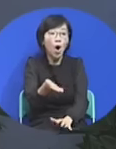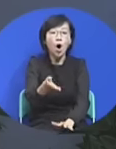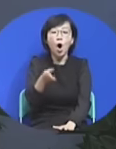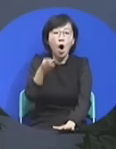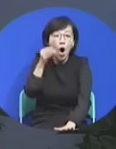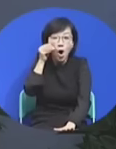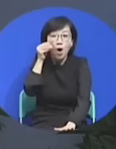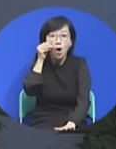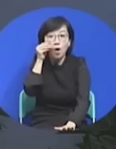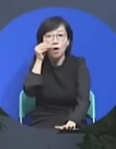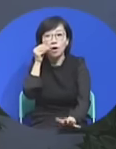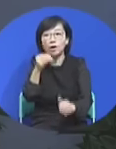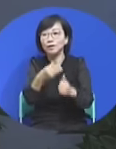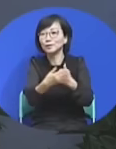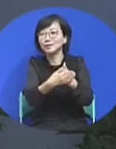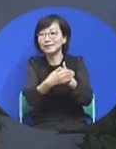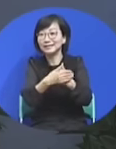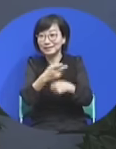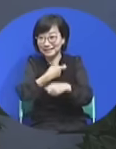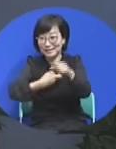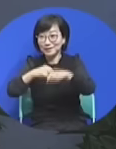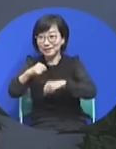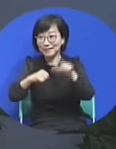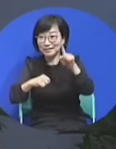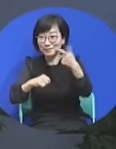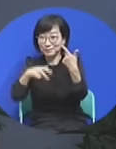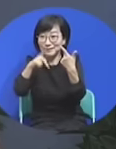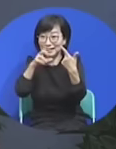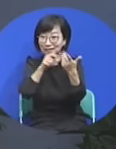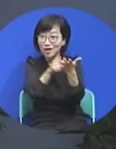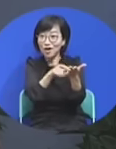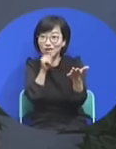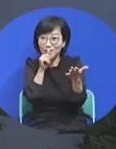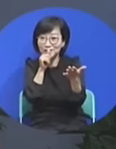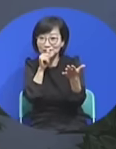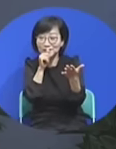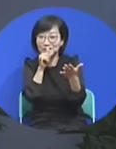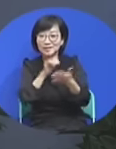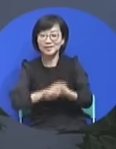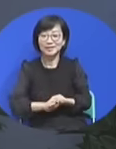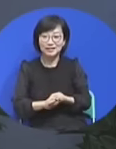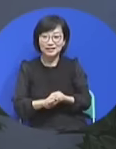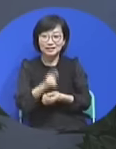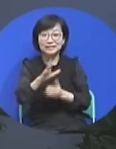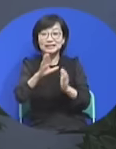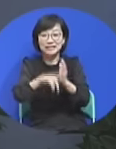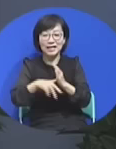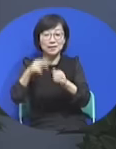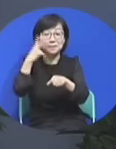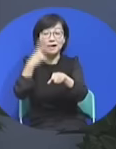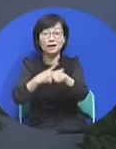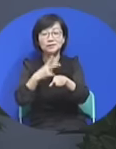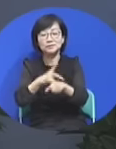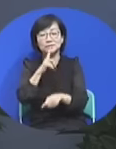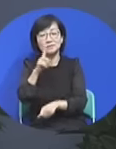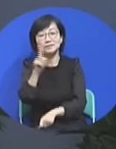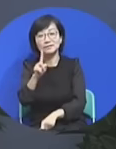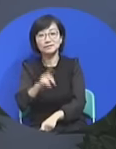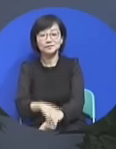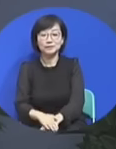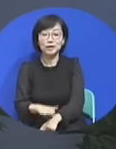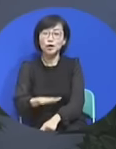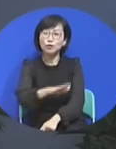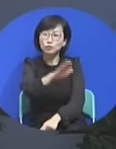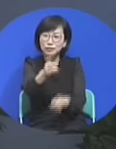different treatment. 그런 기록이 사도행전 16장 있잖아요. And there's even record of that in Acts 16. 근데 바울이 뭐라고 말했습니까? But what does Paul say?